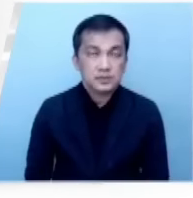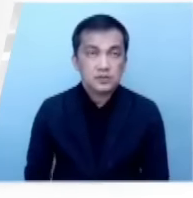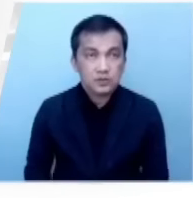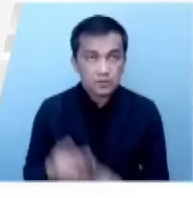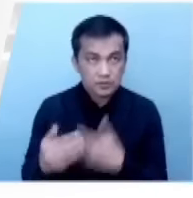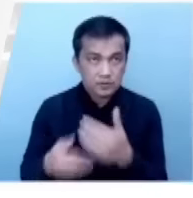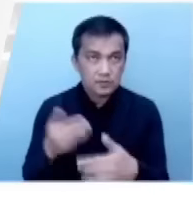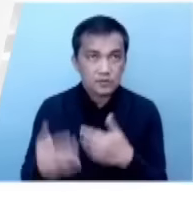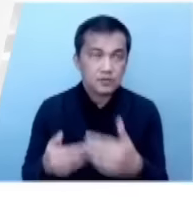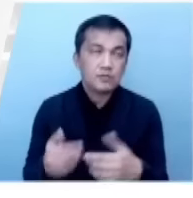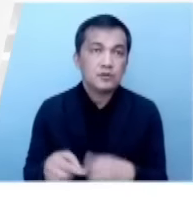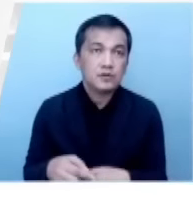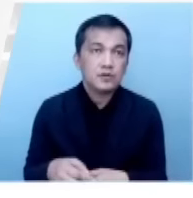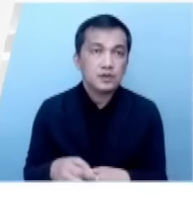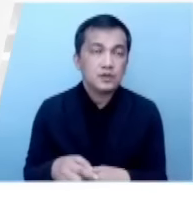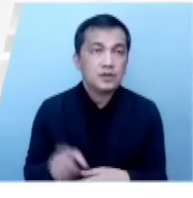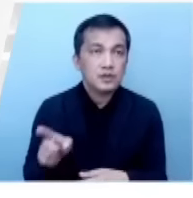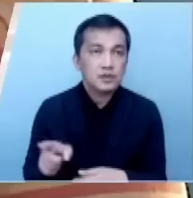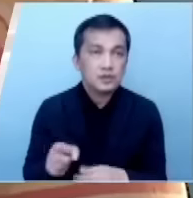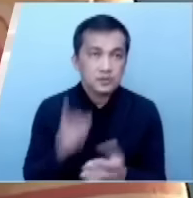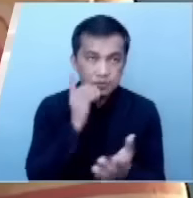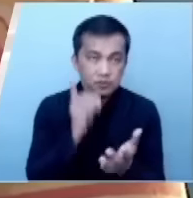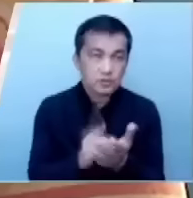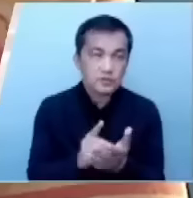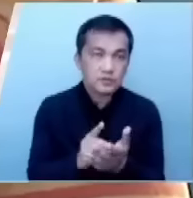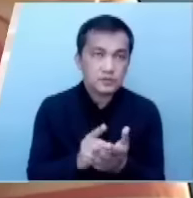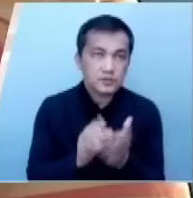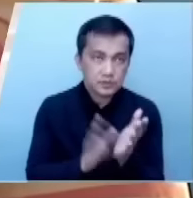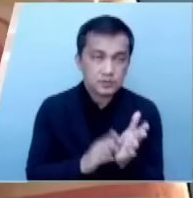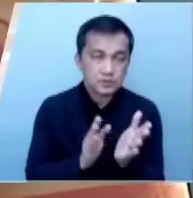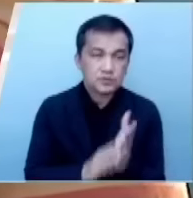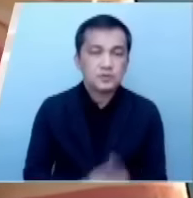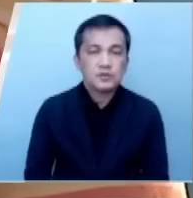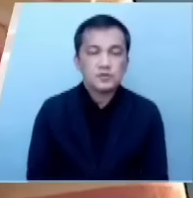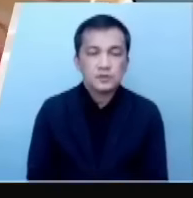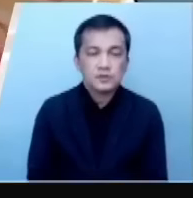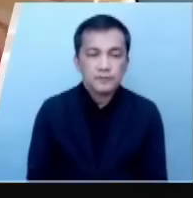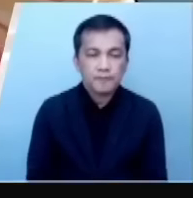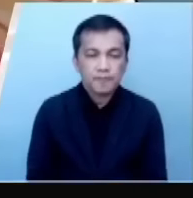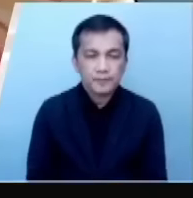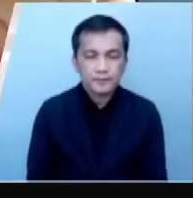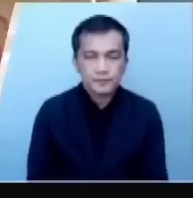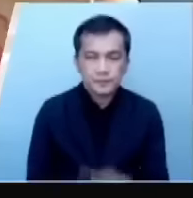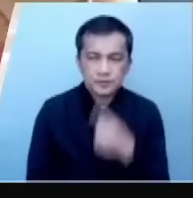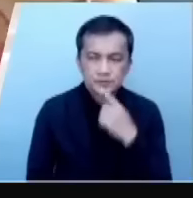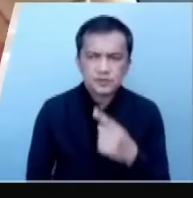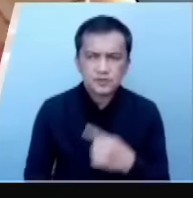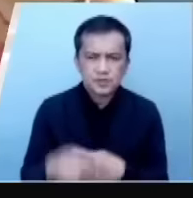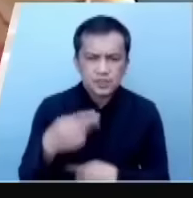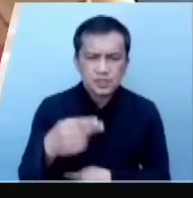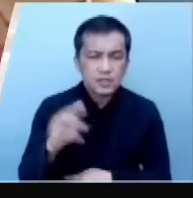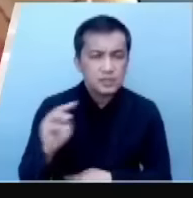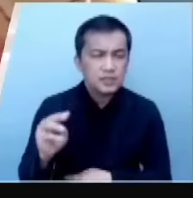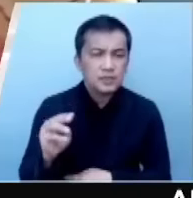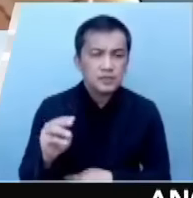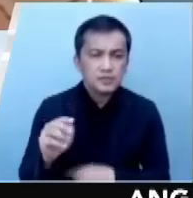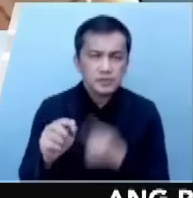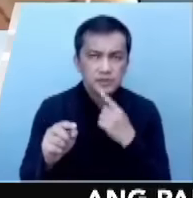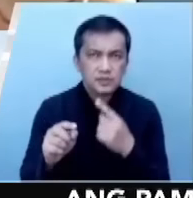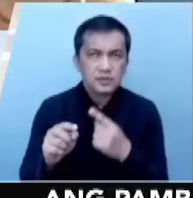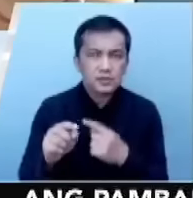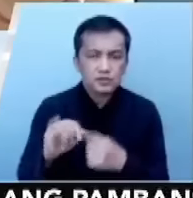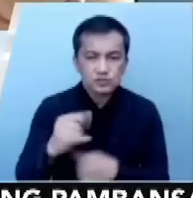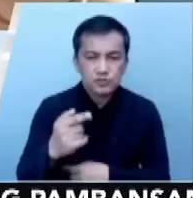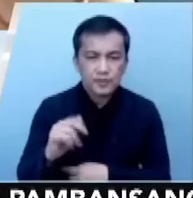ng mga documents ko po sa school. Pagkapasa niya ho nun, ang sinabi ng HR nilang si Giovanni, wala pa